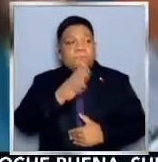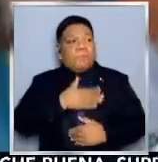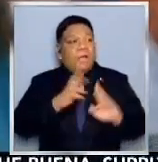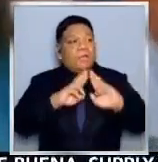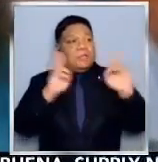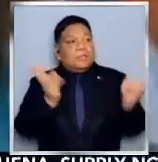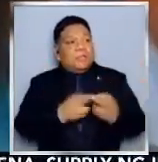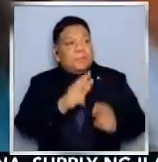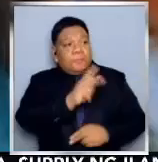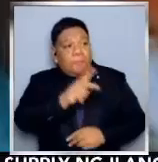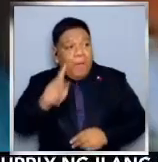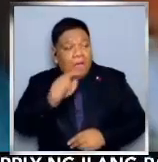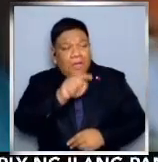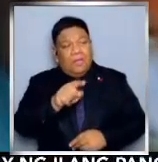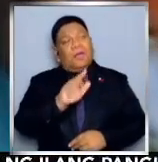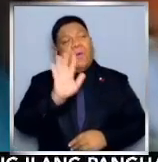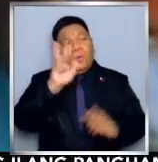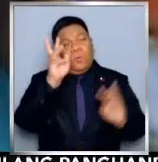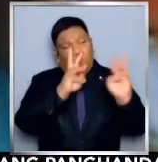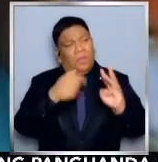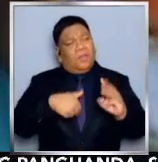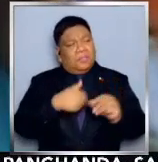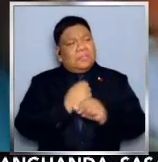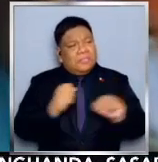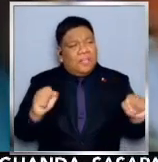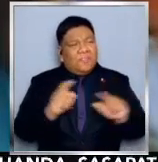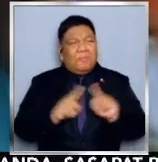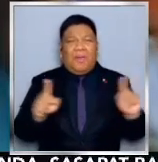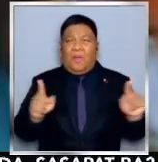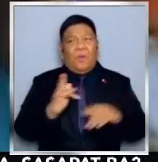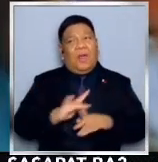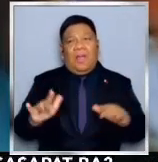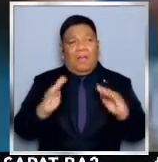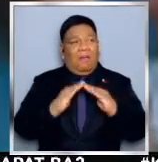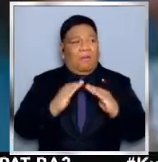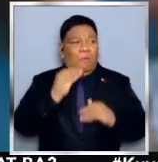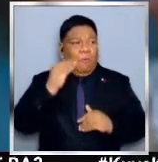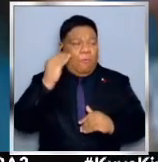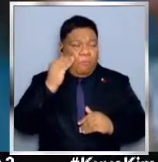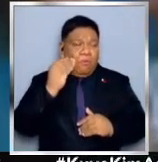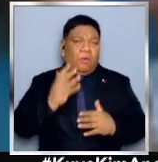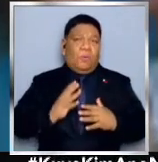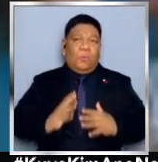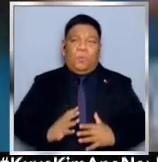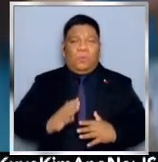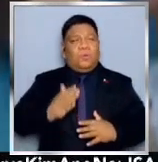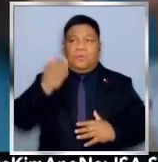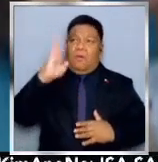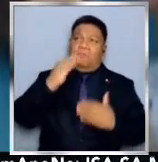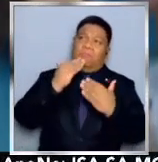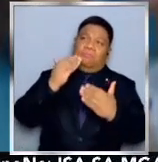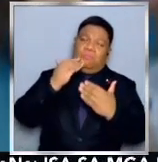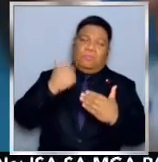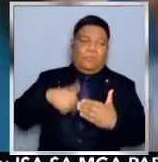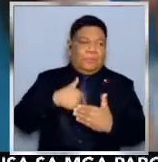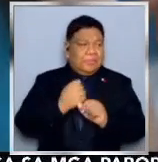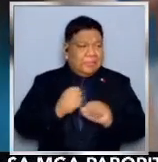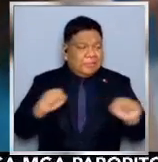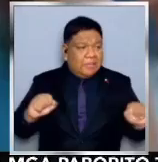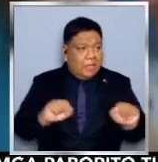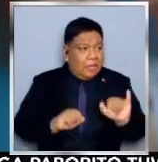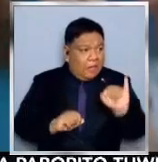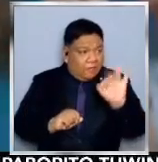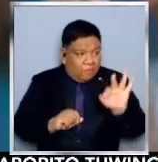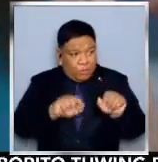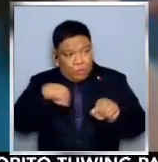wala na kaming matitirahan. At papano, kawa ng Diyos, ligtas pa rin kami. Eh kung maitutulong kayo sa amin, manghingi ang